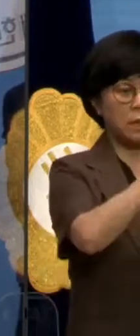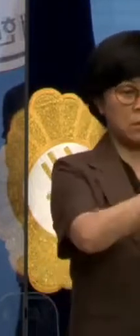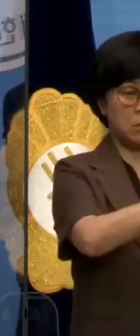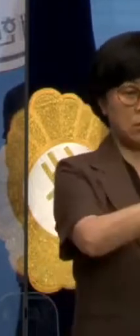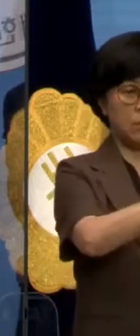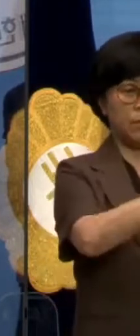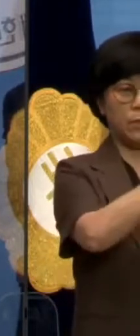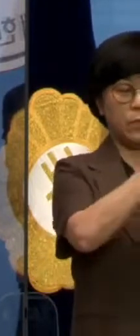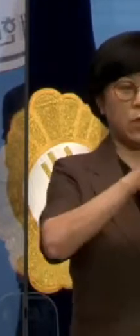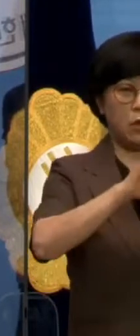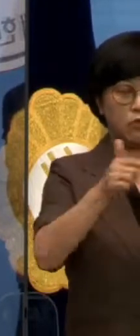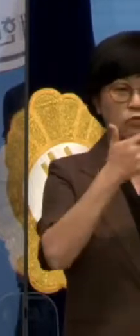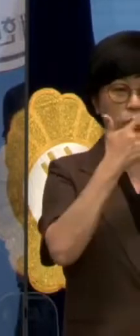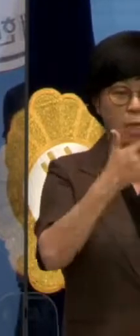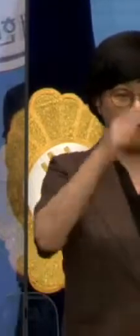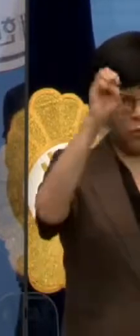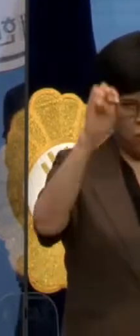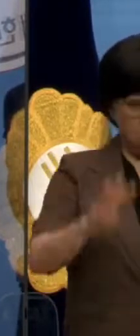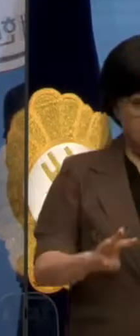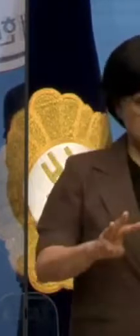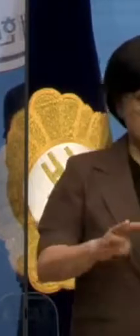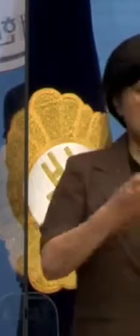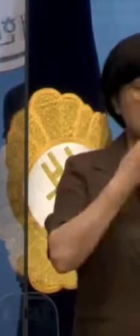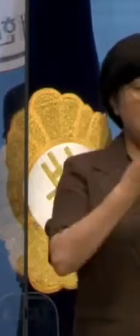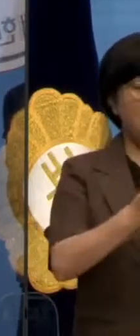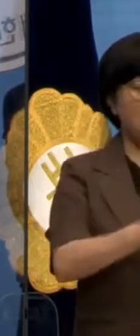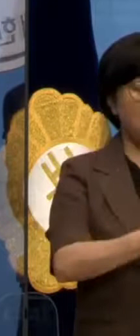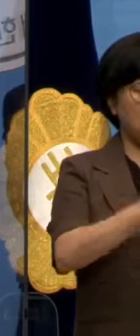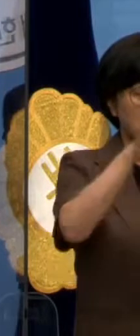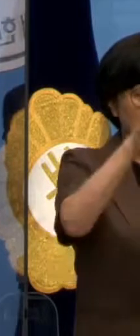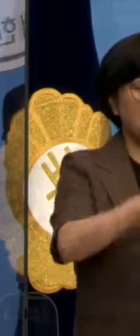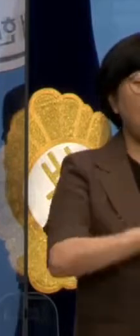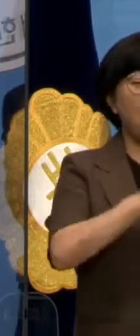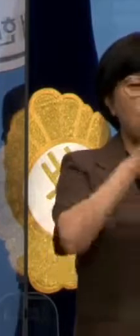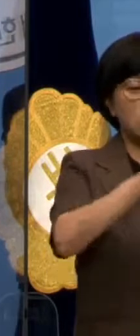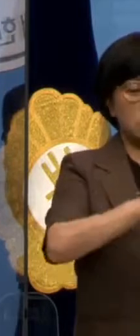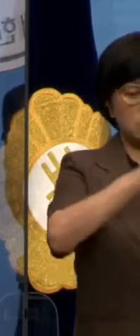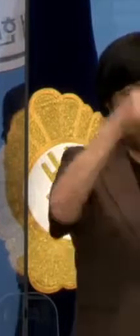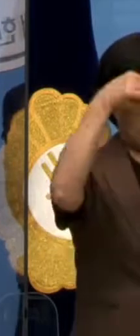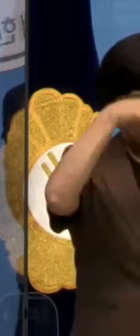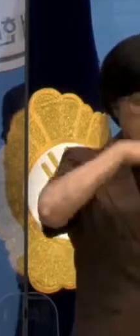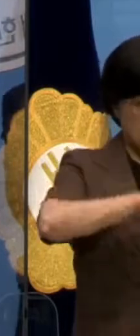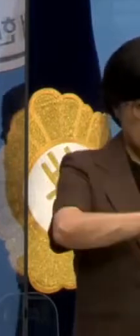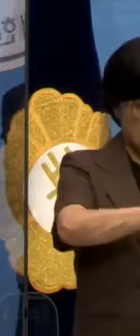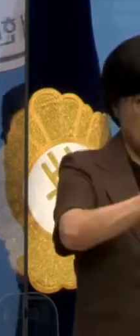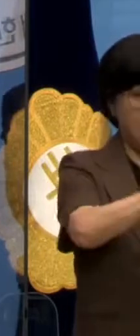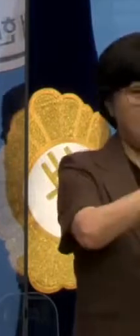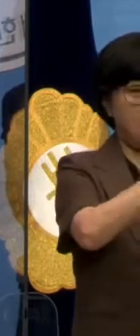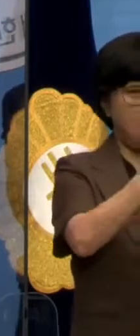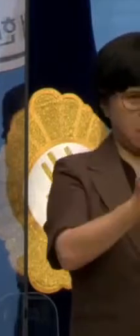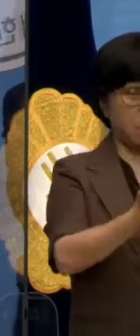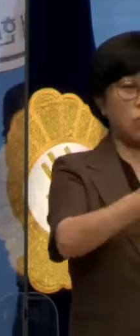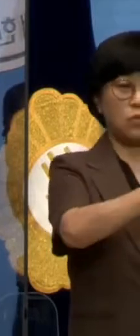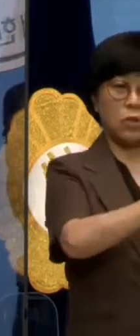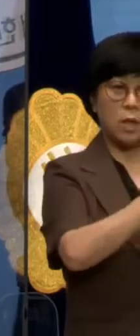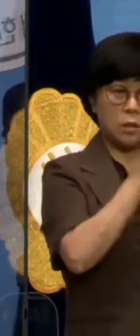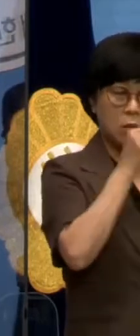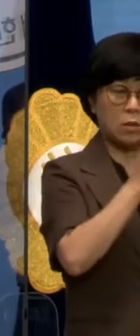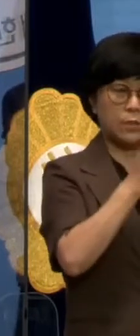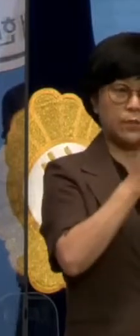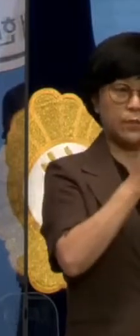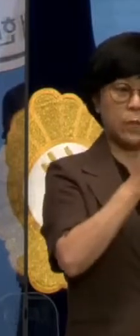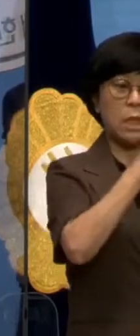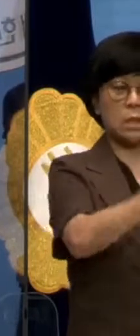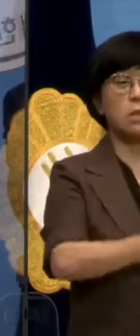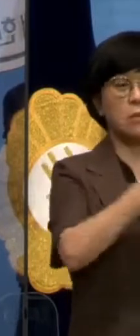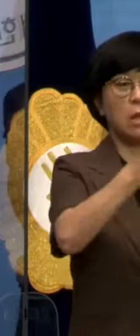대구, 부산, 광주 등에서 도심 철도 지하화에 대한 요구가 매우 큽니다. 지난